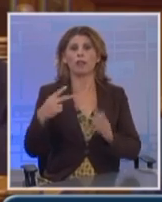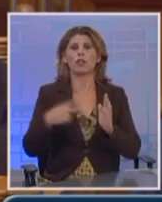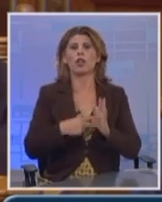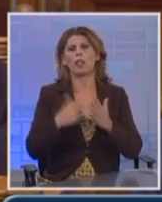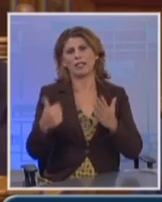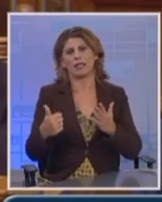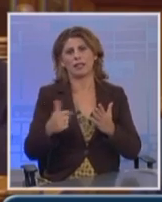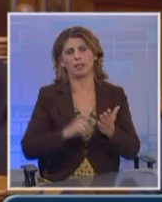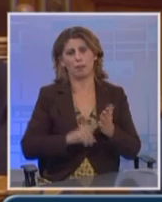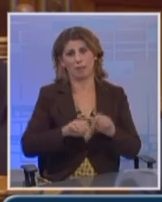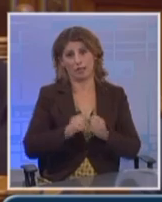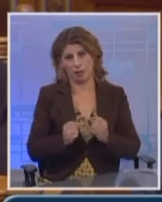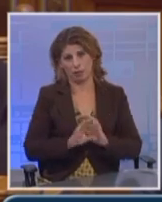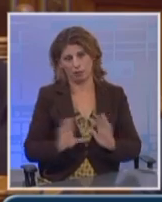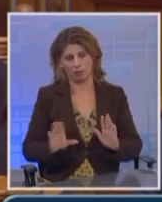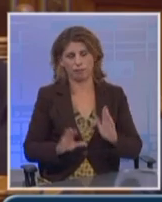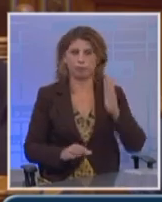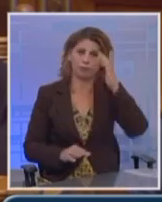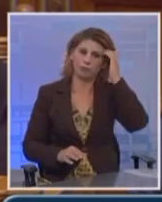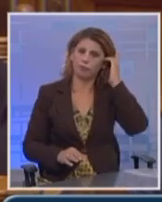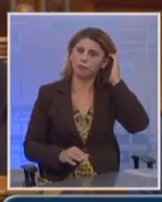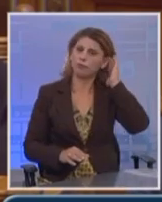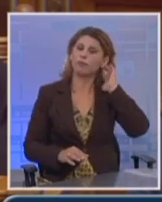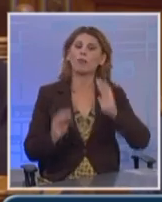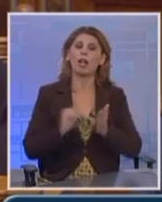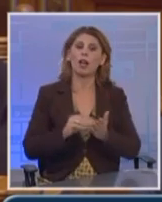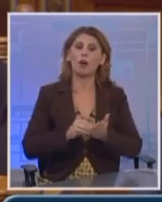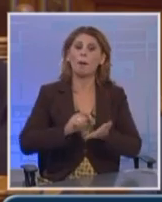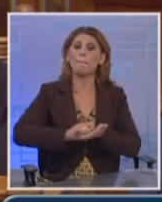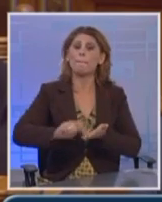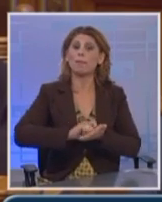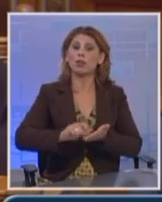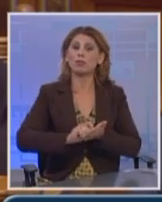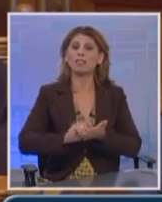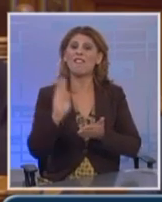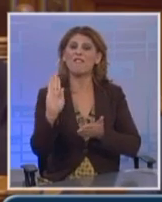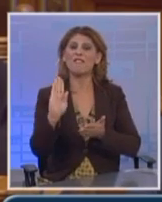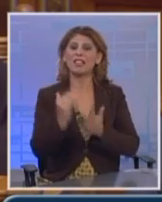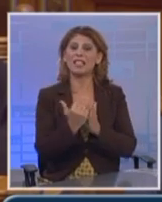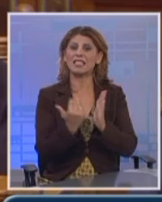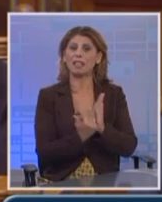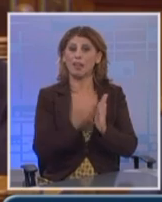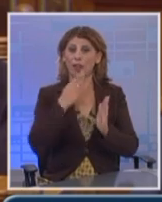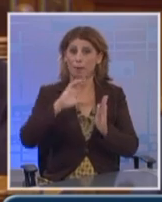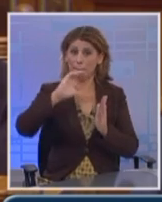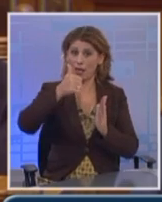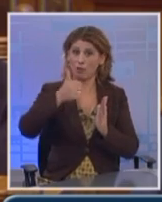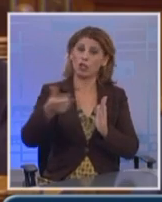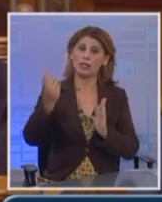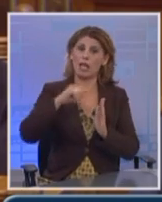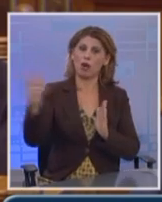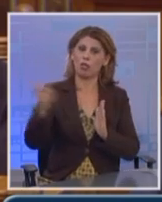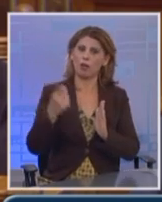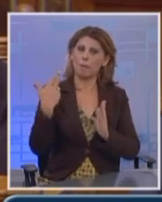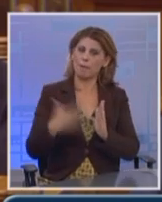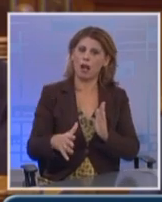2006. Επίσης, η προσημείωση του ακινήτου είναι β' σειράς, δηλαδή έχει προσημειωθεί ήδη μια φορά σε άλλα δάνεια,